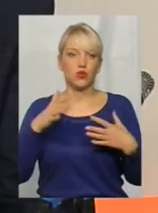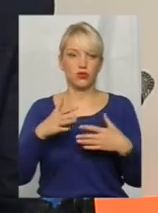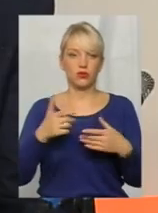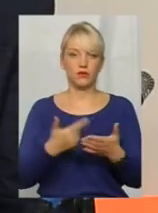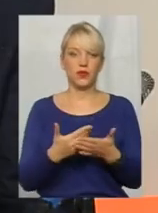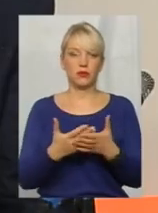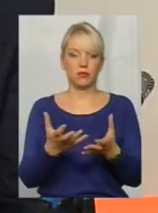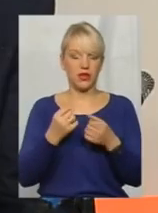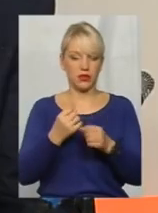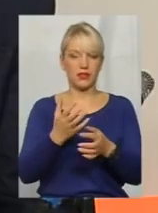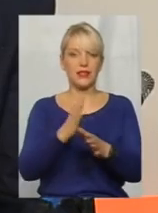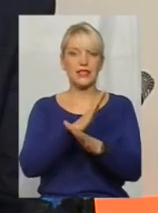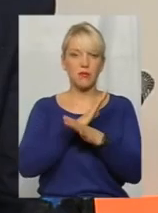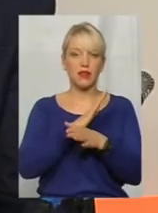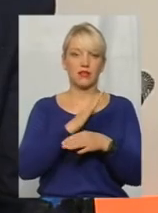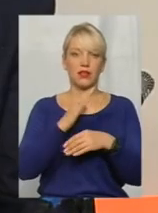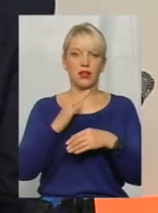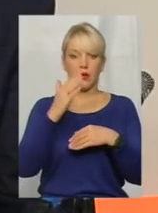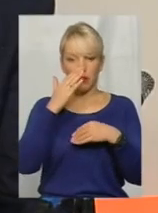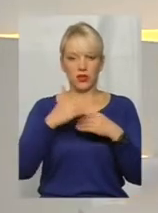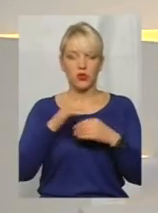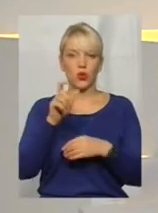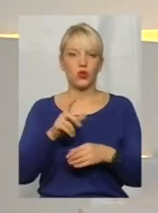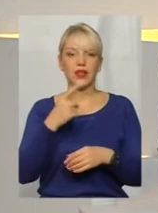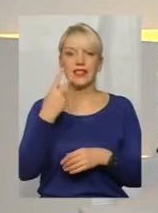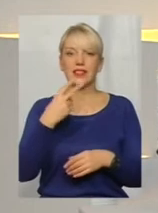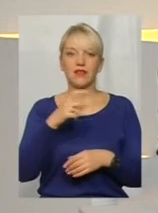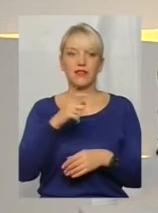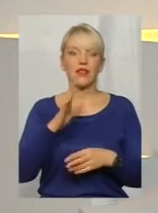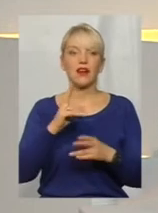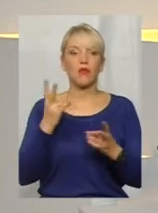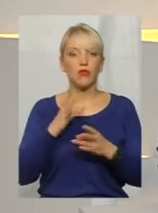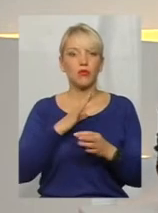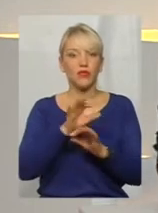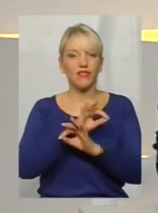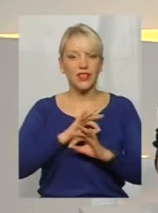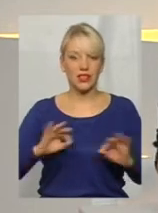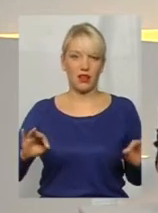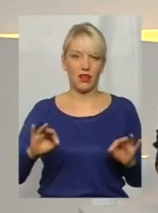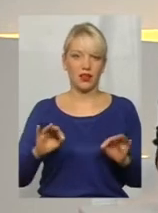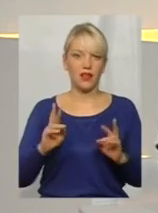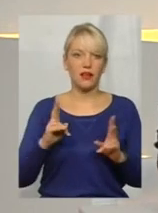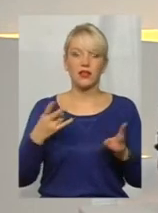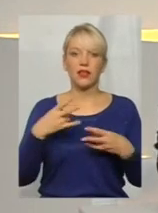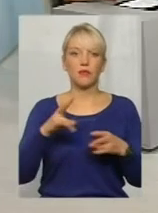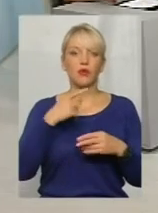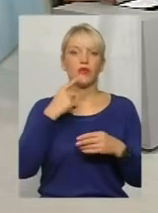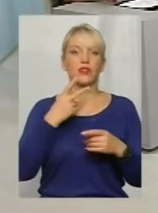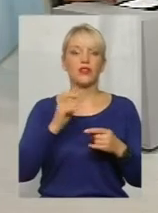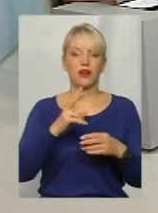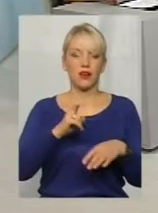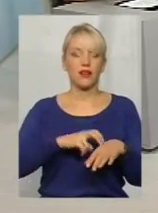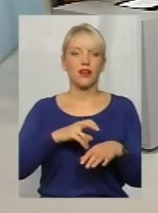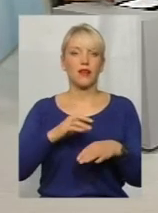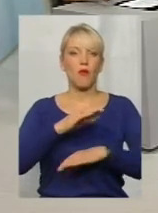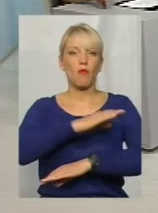може прийняти смерть близької людини там за 20 хвилин, да? Як мало би бути в ідеалі? Ми зараз не беремо, як має лікар поводитись в